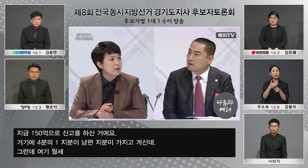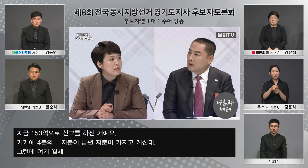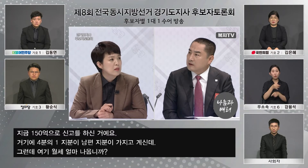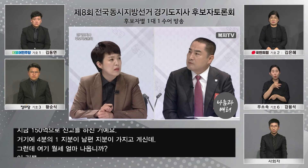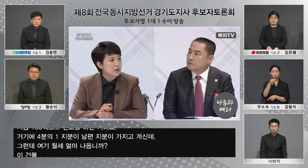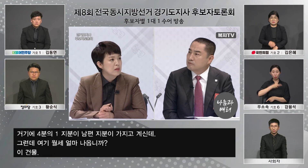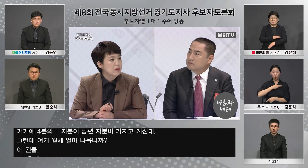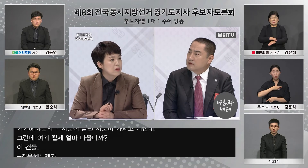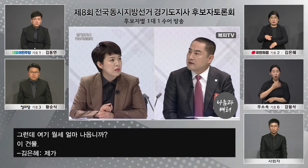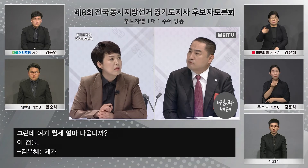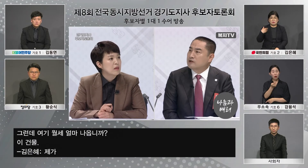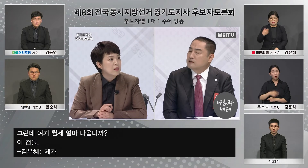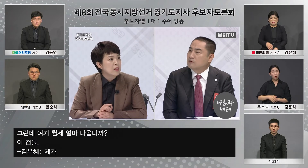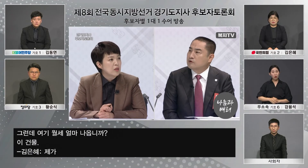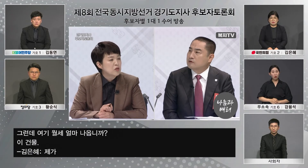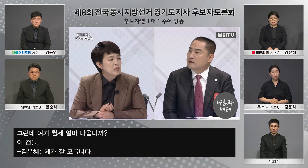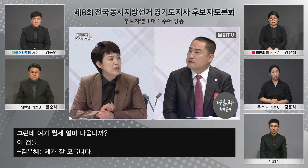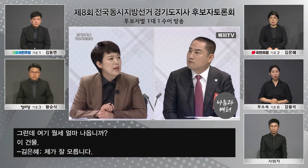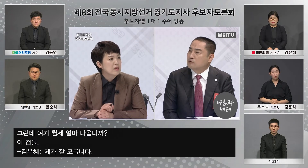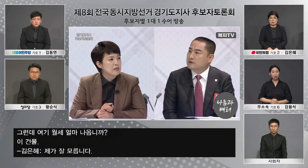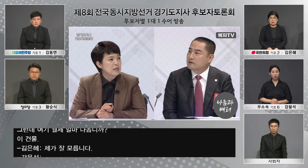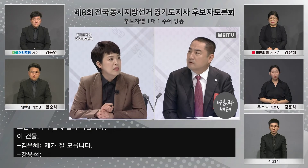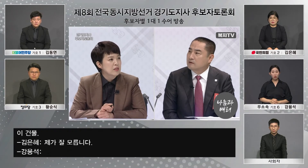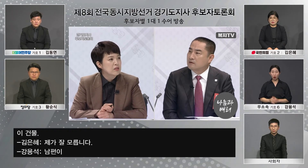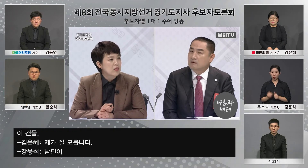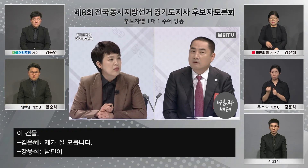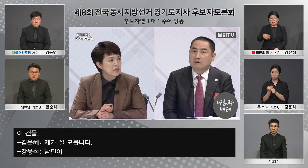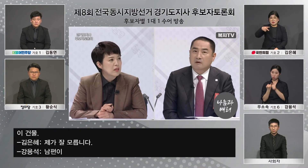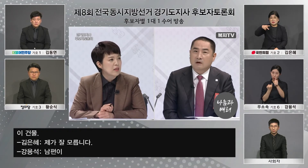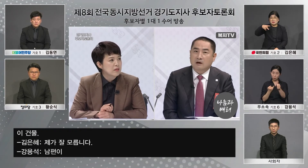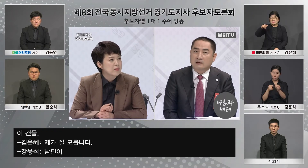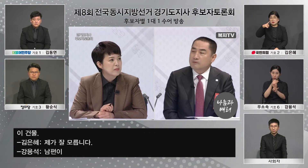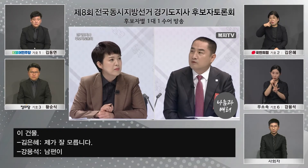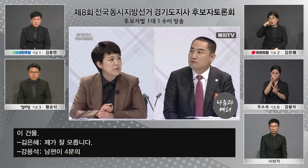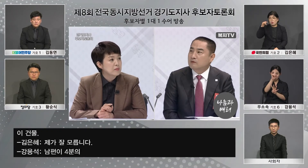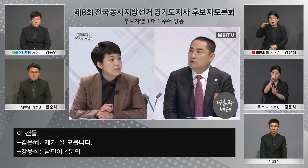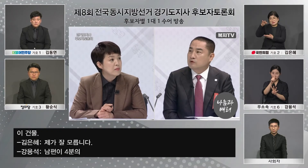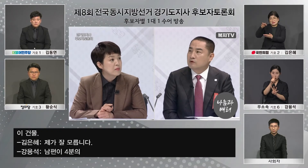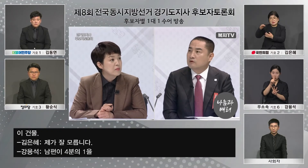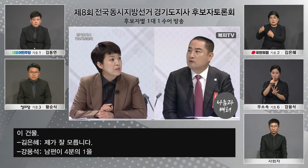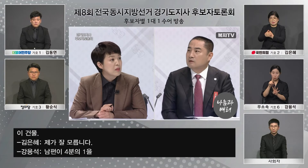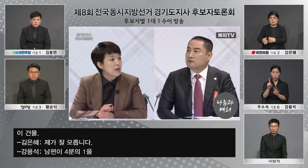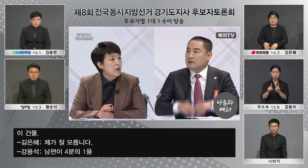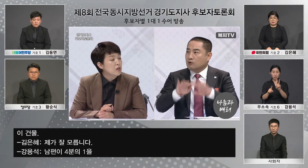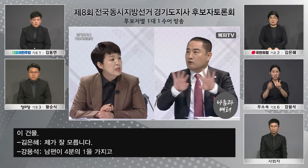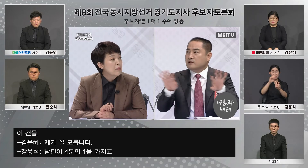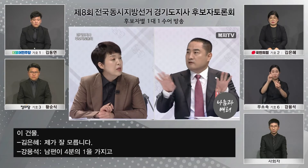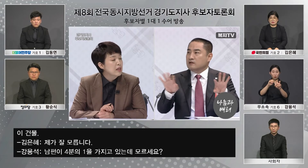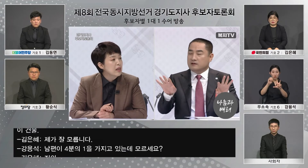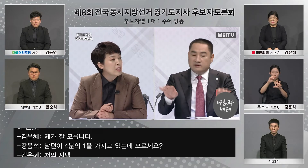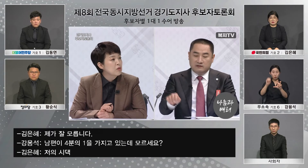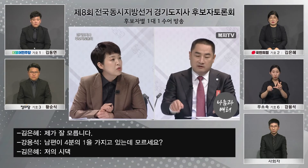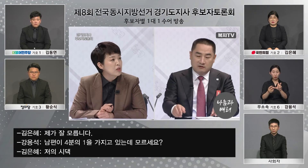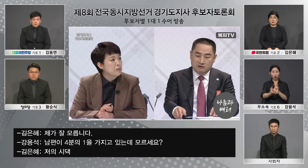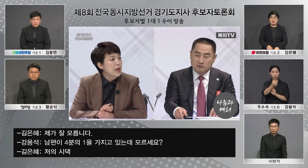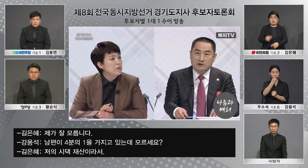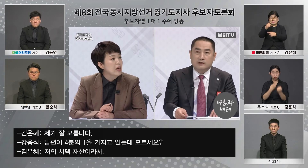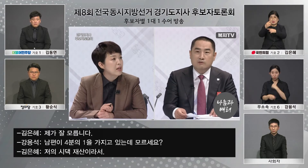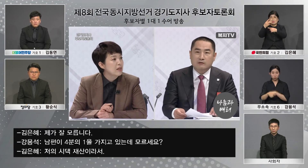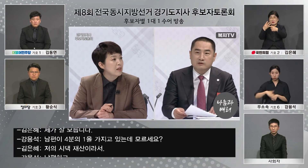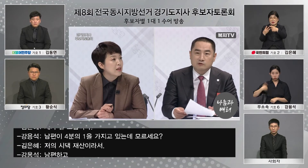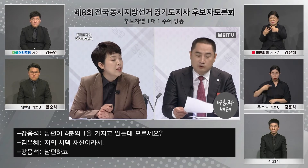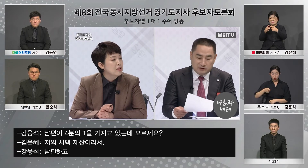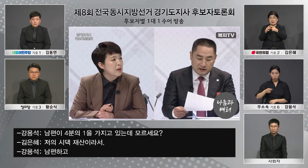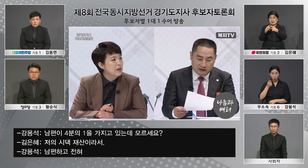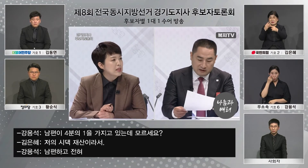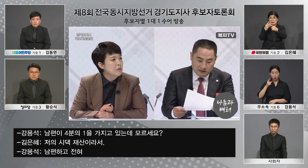모릅니다. 아 남편이 4분의 1을 갖고 있는 저 건데 잘 시댁 모르세요? 재산이어서. 네. 아 남편하고 전혀 따로 재산 4분의 1이 관리하세요? 아니고 저는 8분의 월세